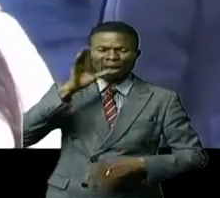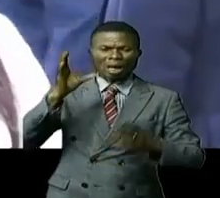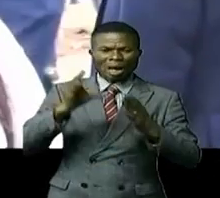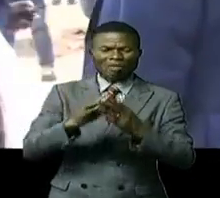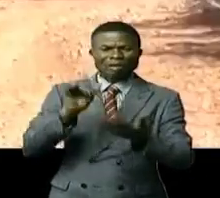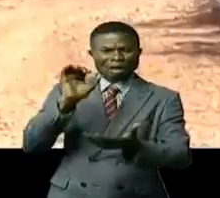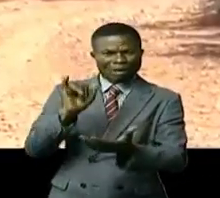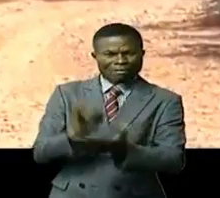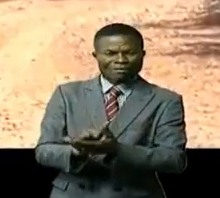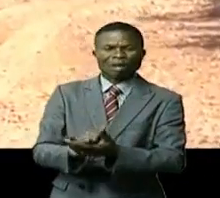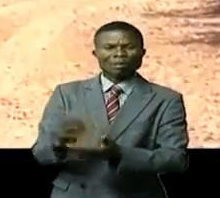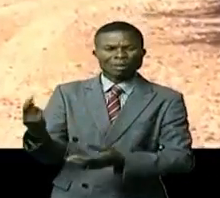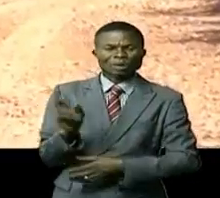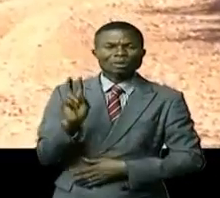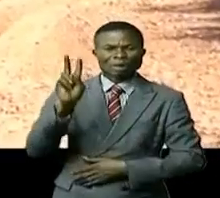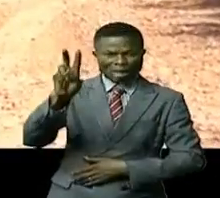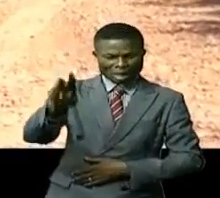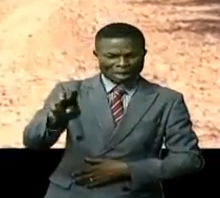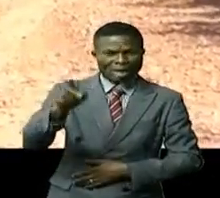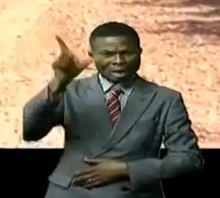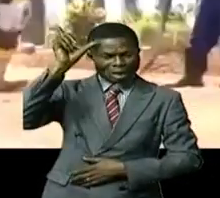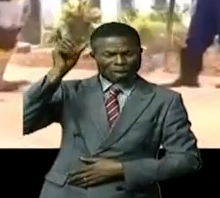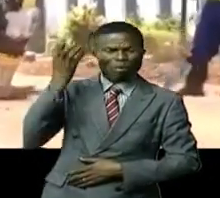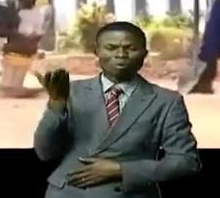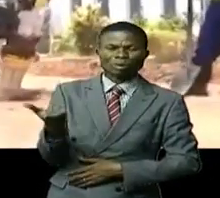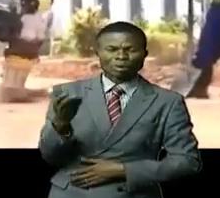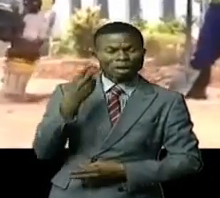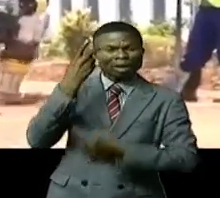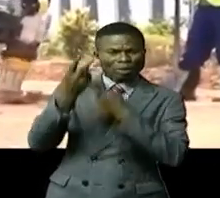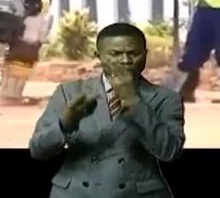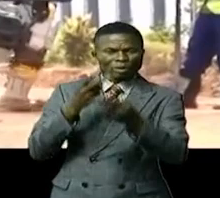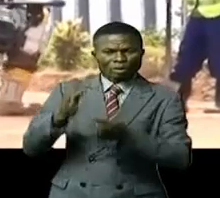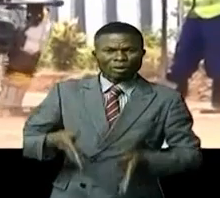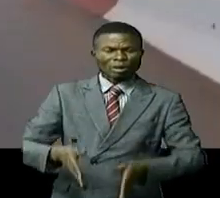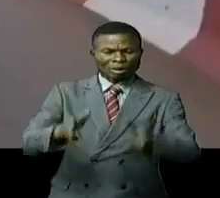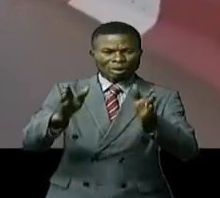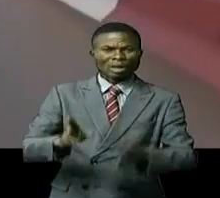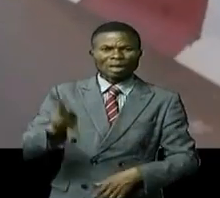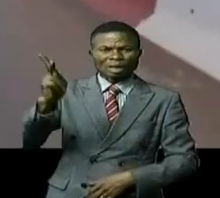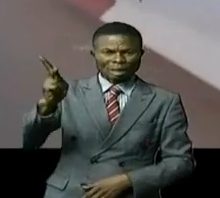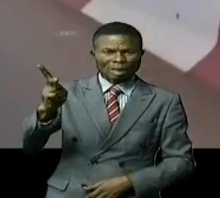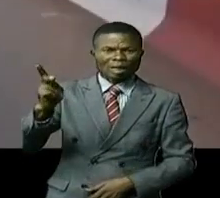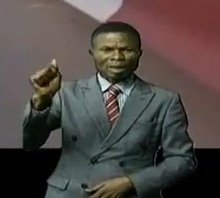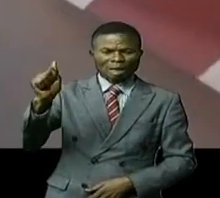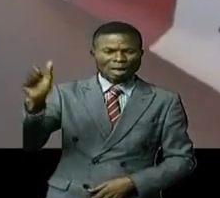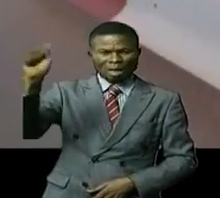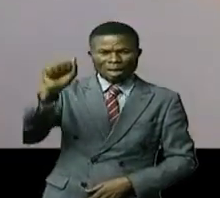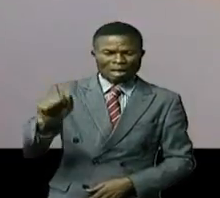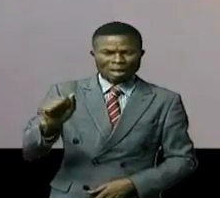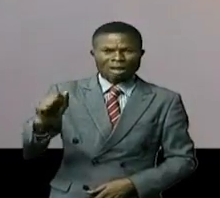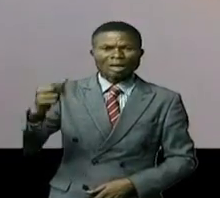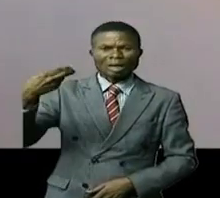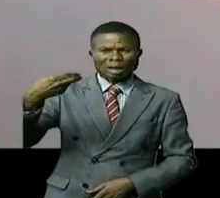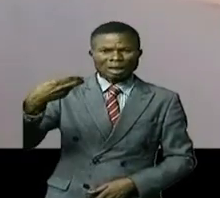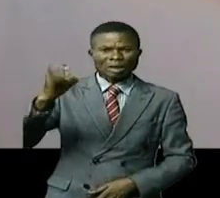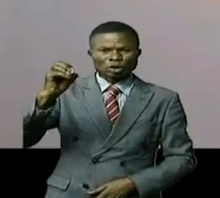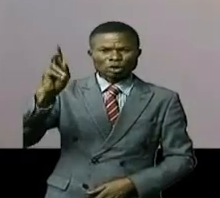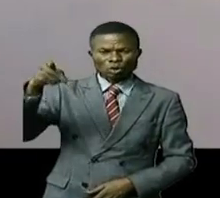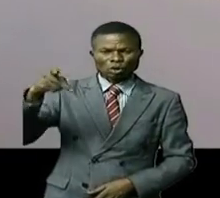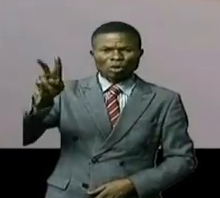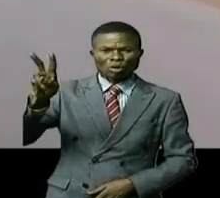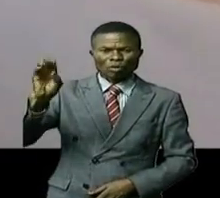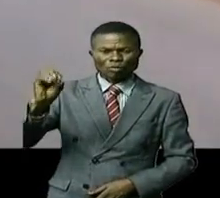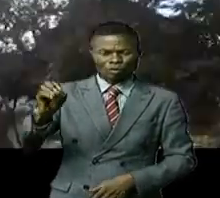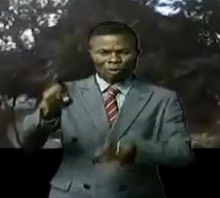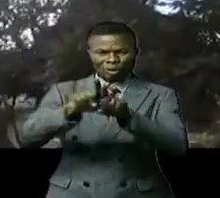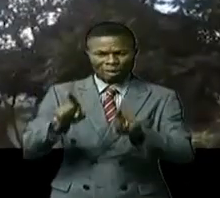Lubumbashi, l'autorité provinciale inspectera tour à tour l'avenue Kachoubé, le boulevard Moussiri, la route de l'aéroport,